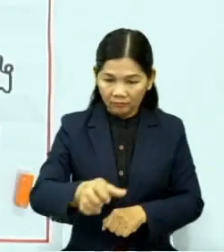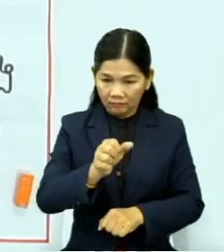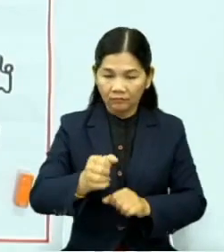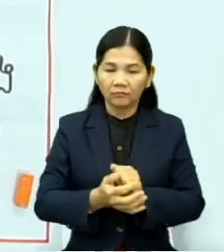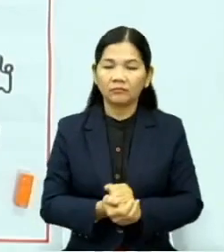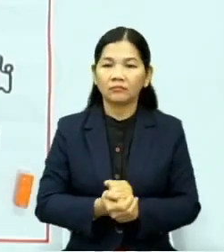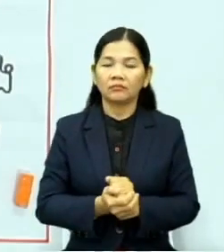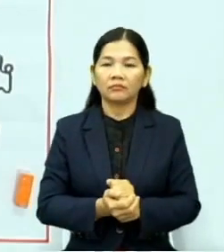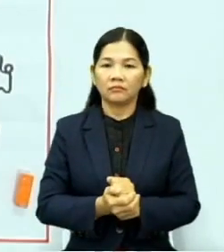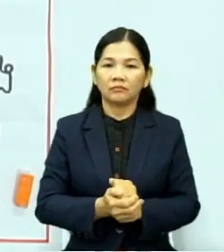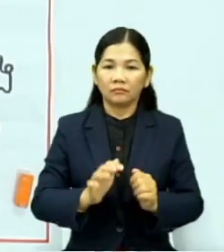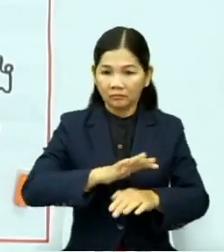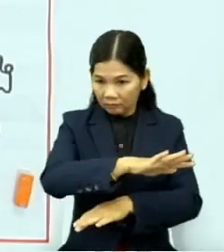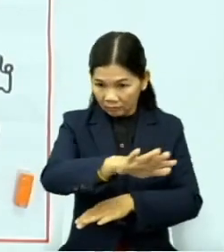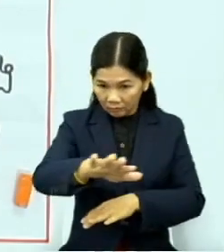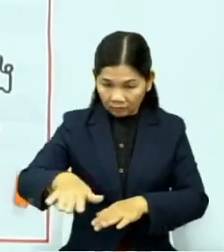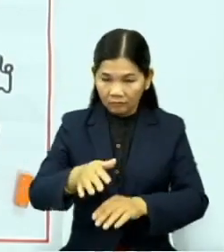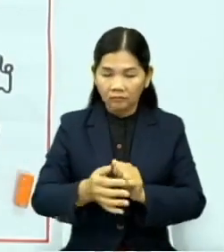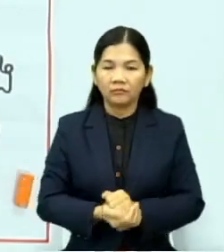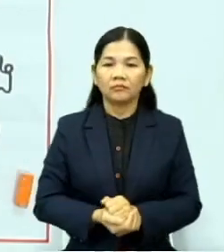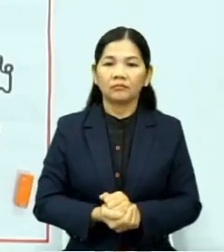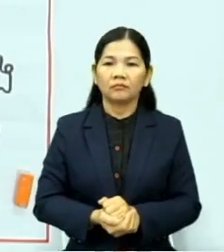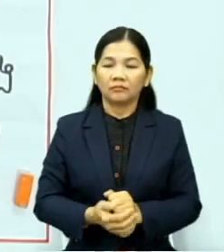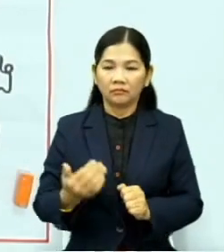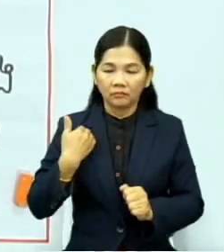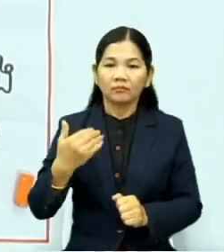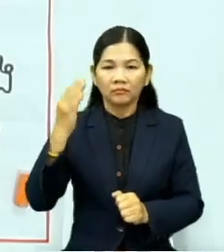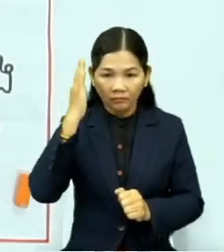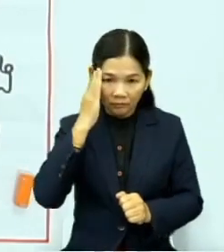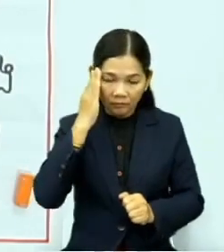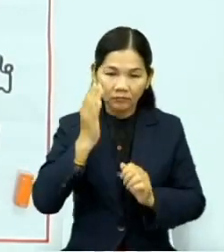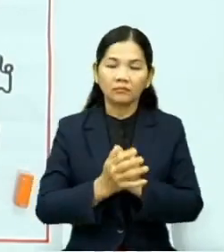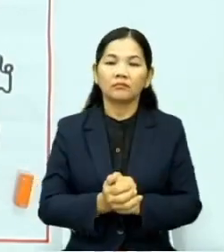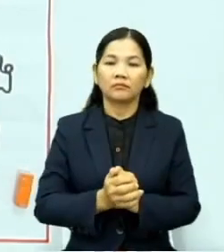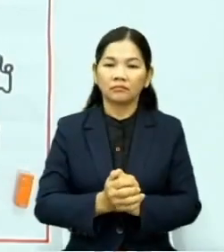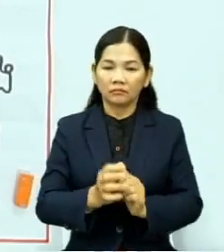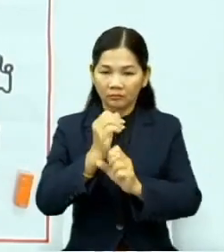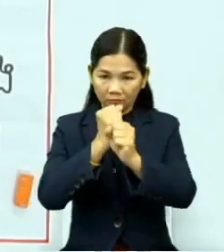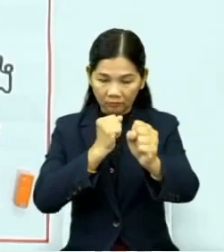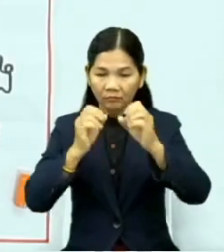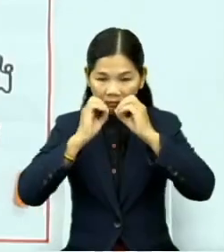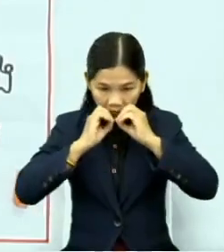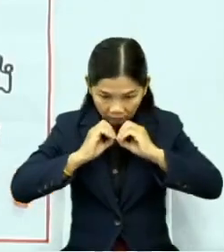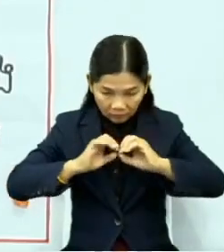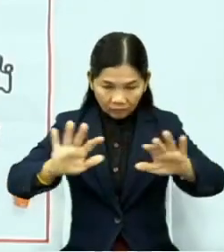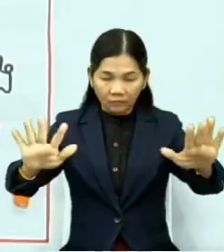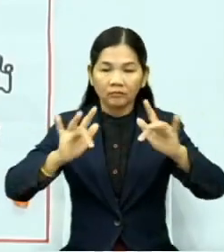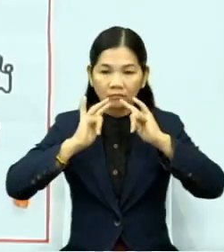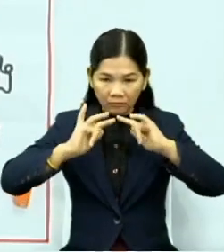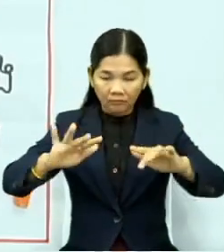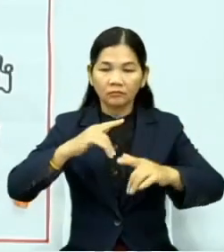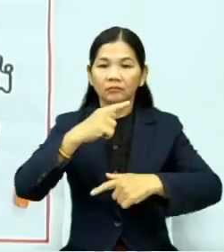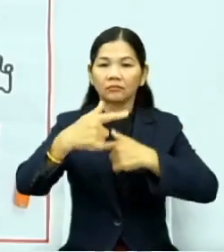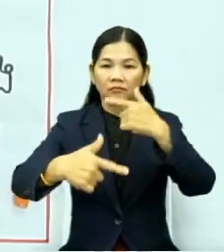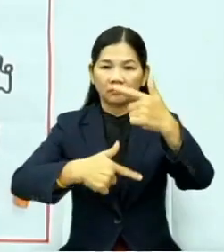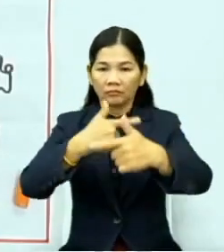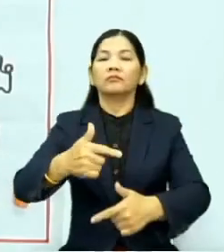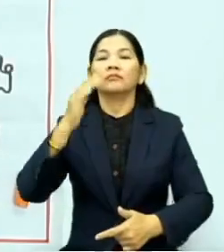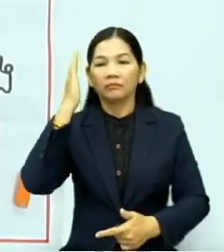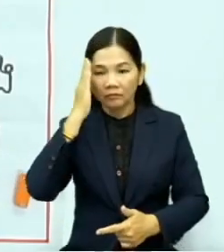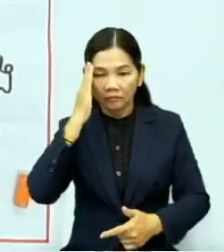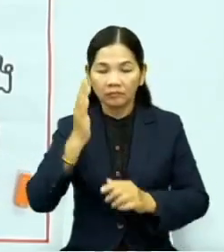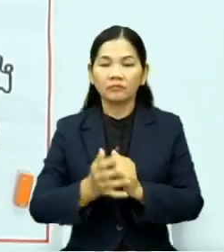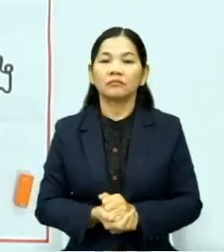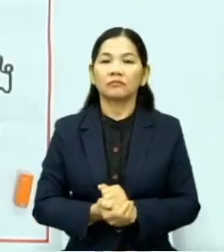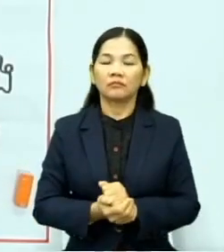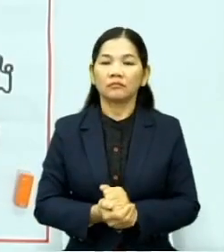dưỡng chà ạ bàn khrup rụp khní hay chì bì xế bộ bàn con bàn school hay cứ con trời sập sái đó chà nẹ chùm nôn kráo ai con bàn score hay